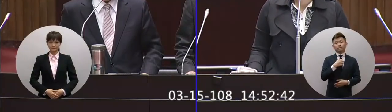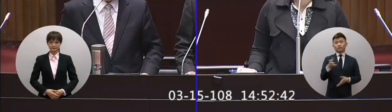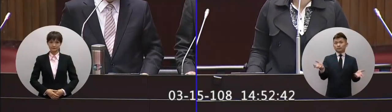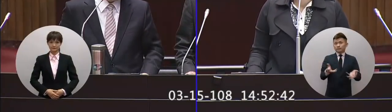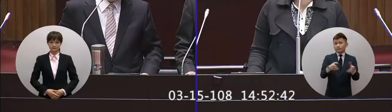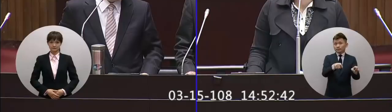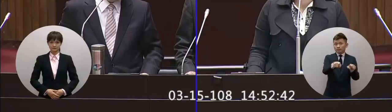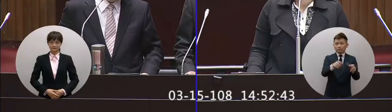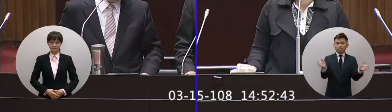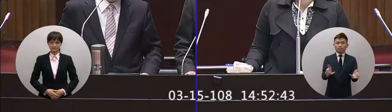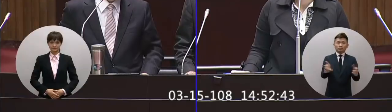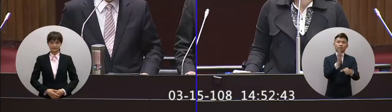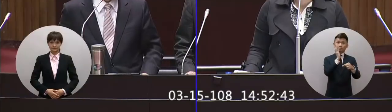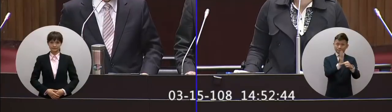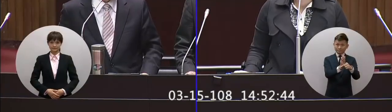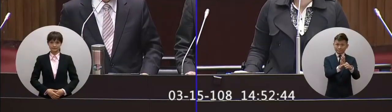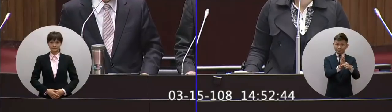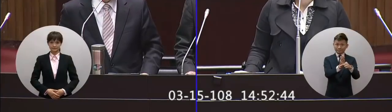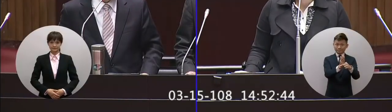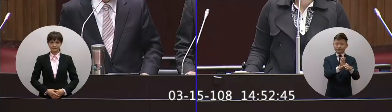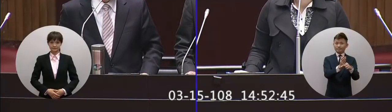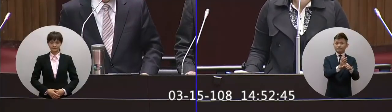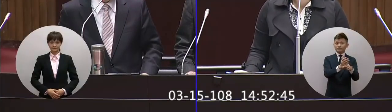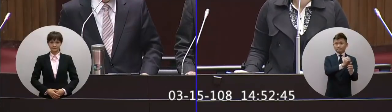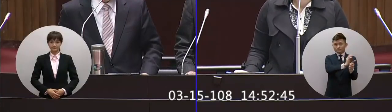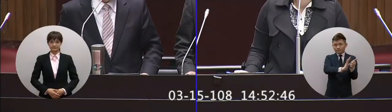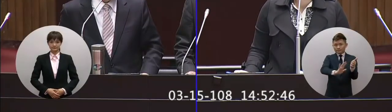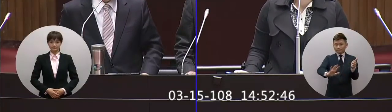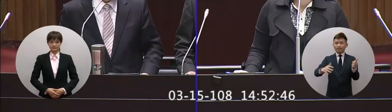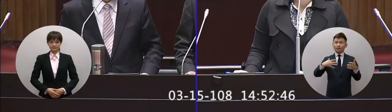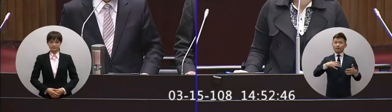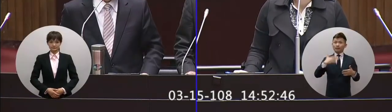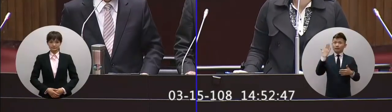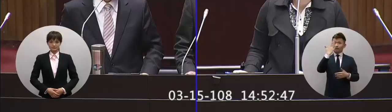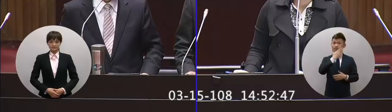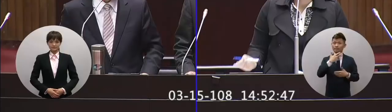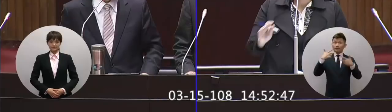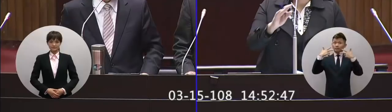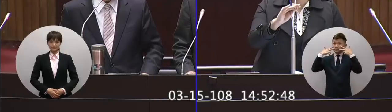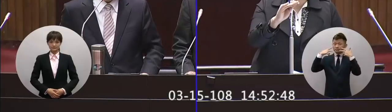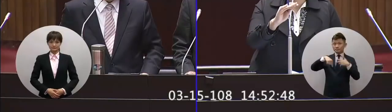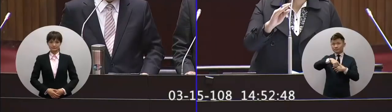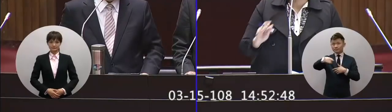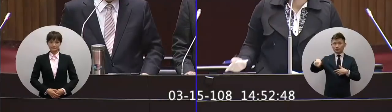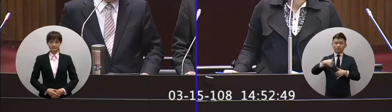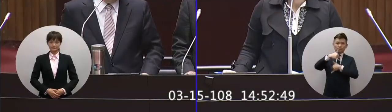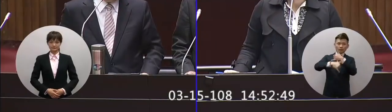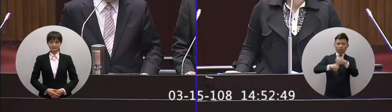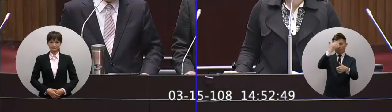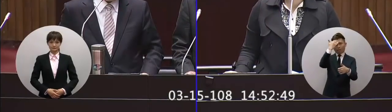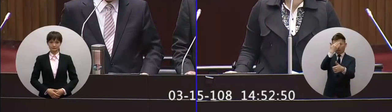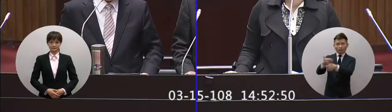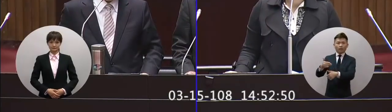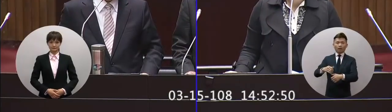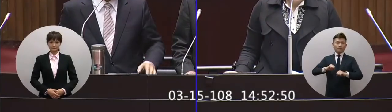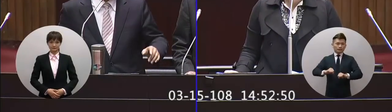案已经在动工了，它已经影响当地的阿美族居民、阿美族族人的生活